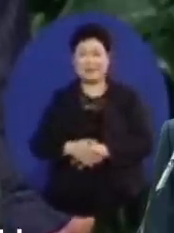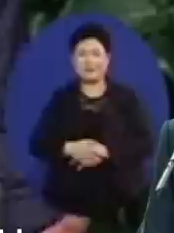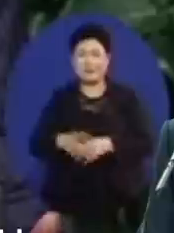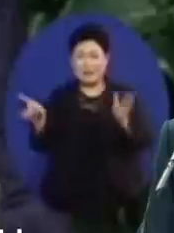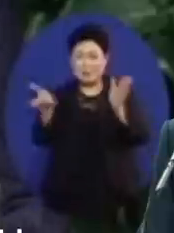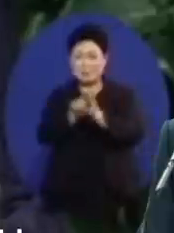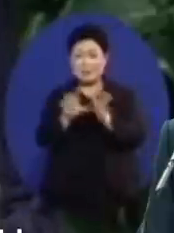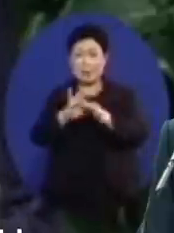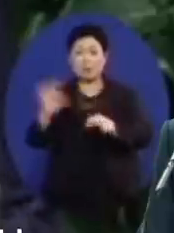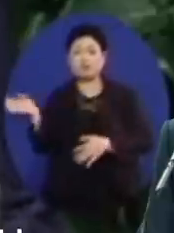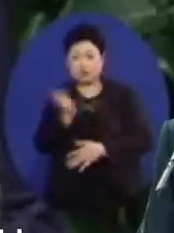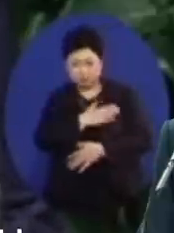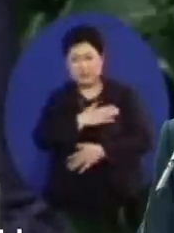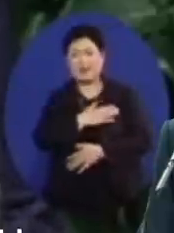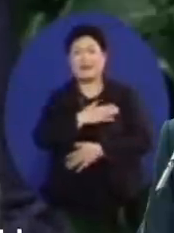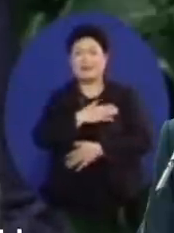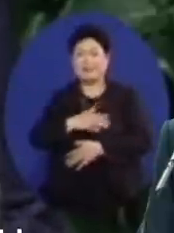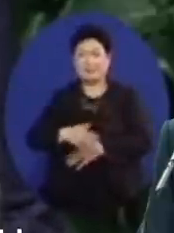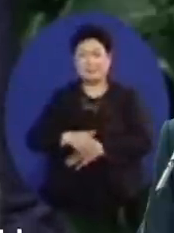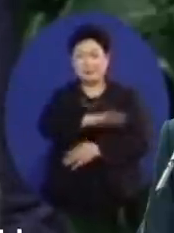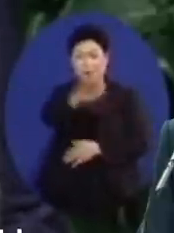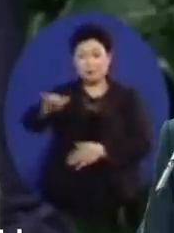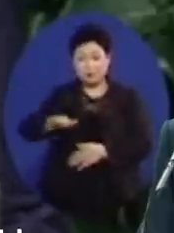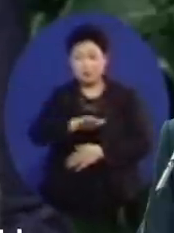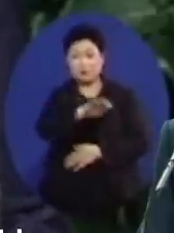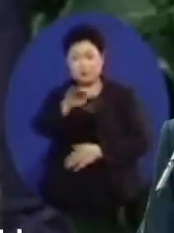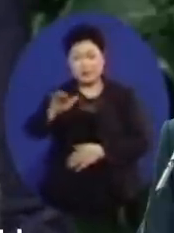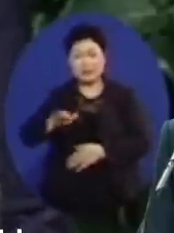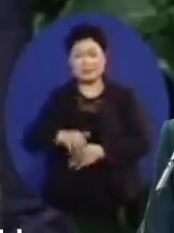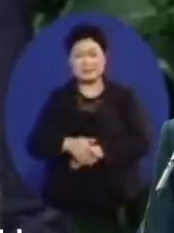믿음의 부자예요. 우리가